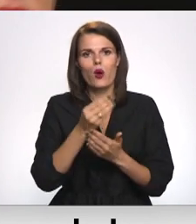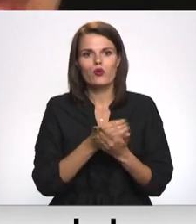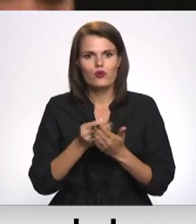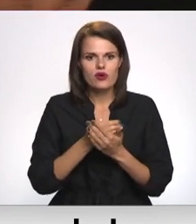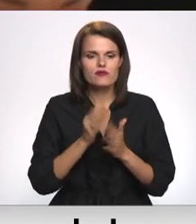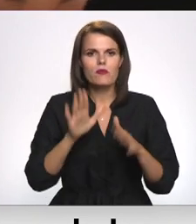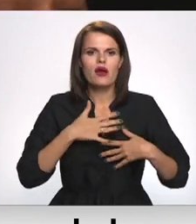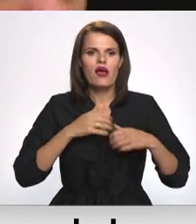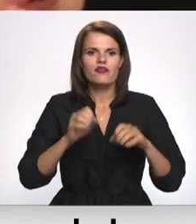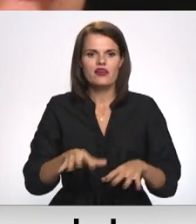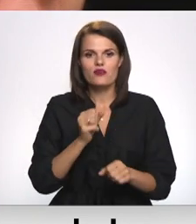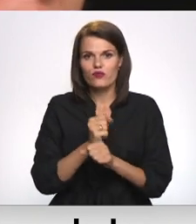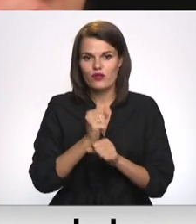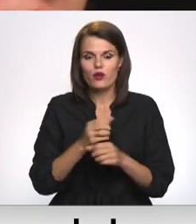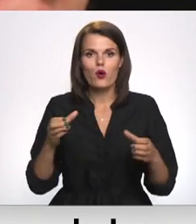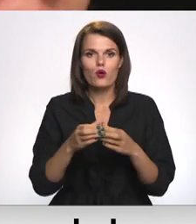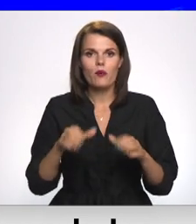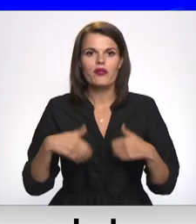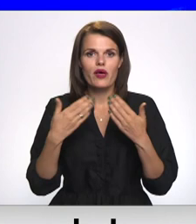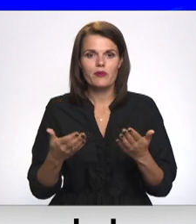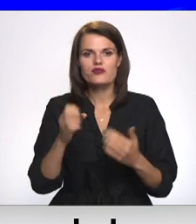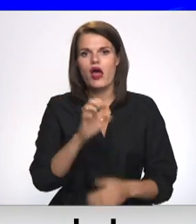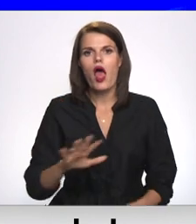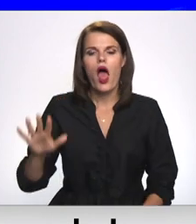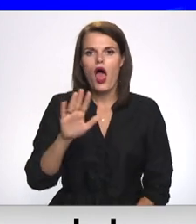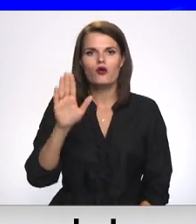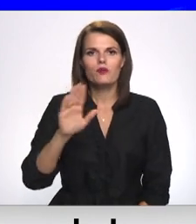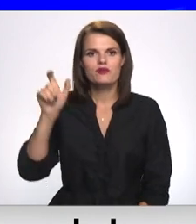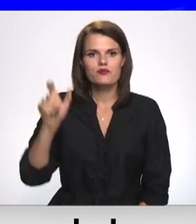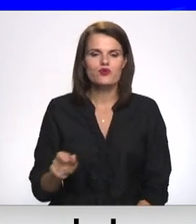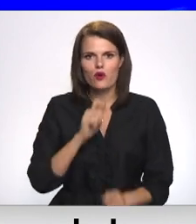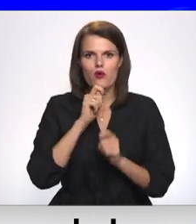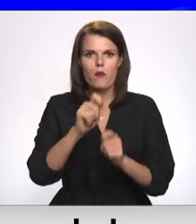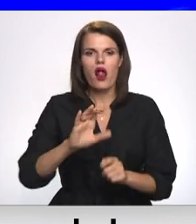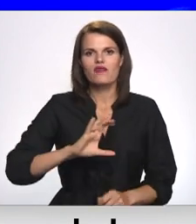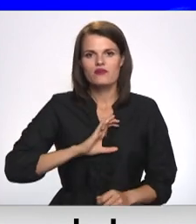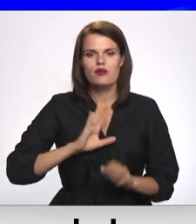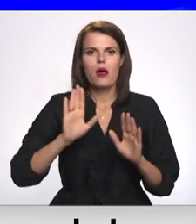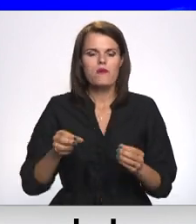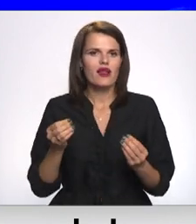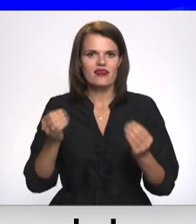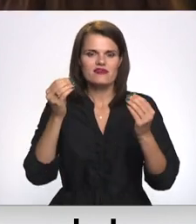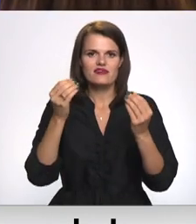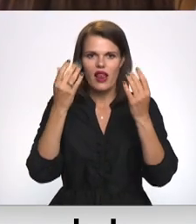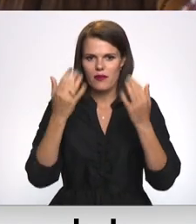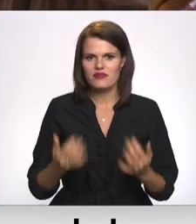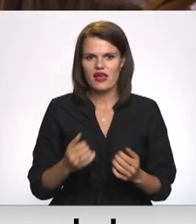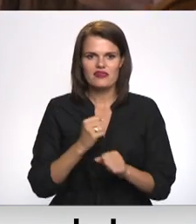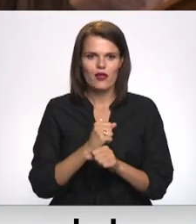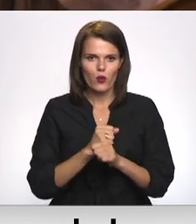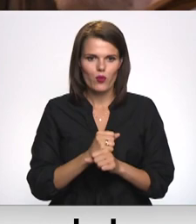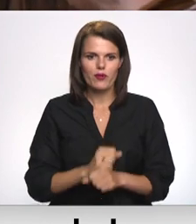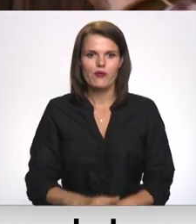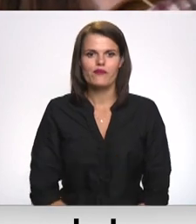darbu hospisa komandai šodien tika pasniegta Eiropas pilsoņu balvas medaļa, kuru piešķir par izciliem sasniegumiem.